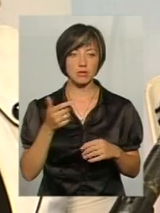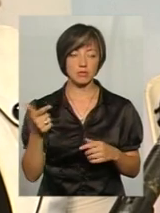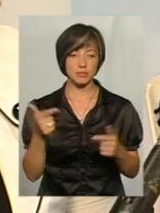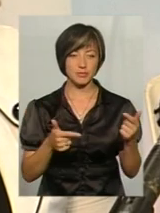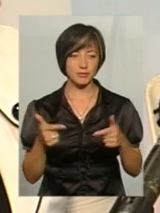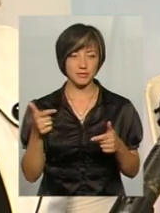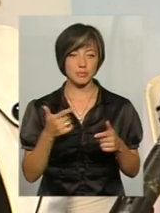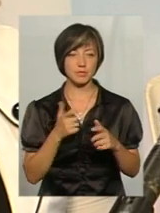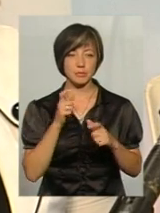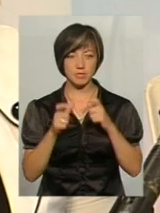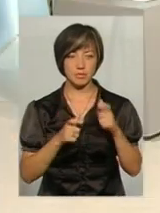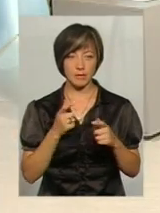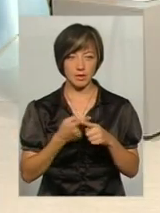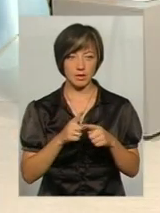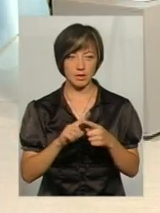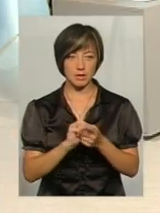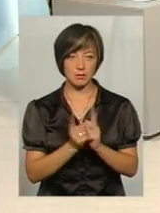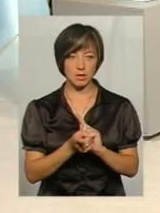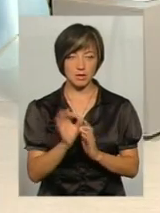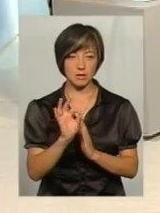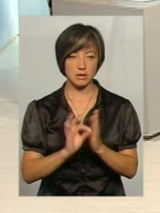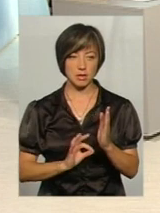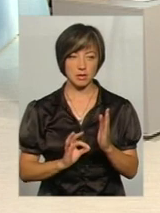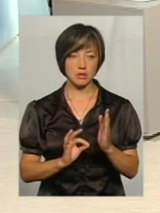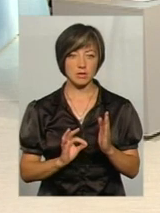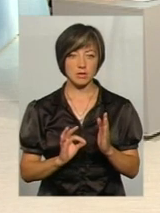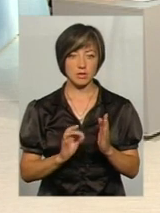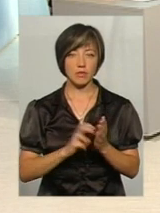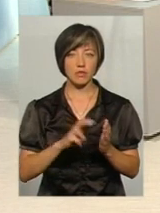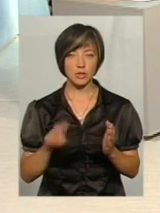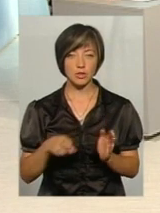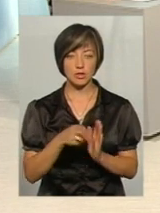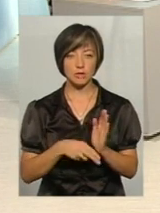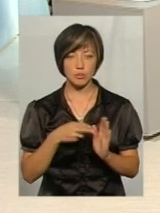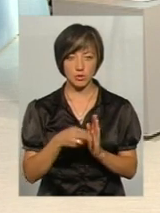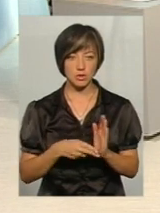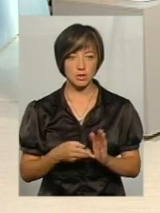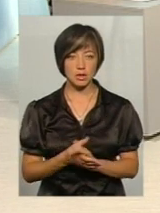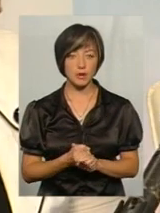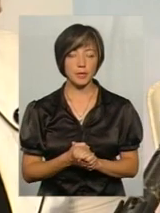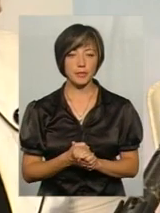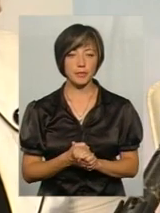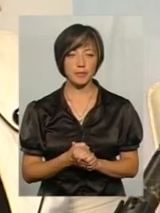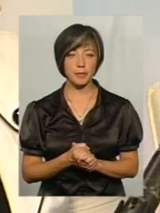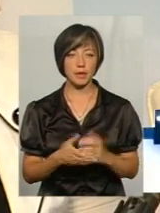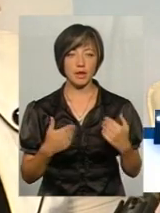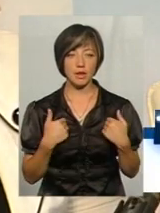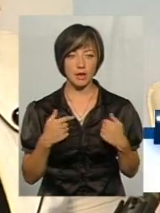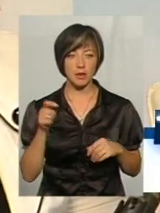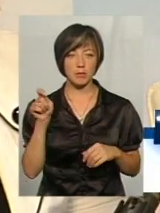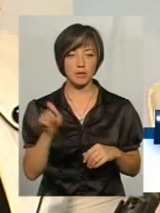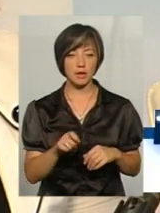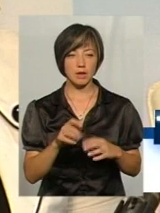Ну, это, це короче... прям змінилось, прям от, як да, ви вийшли как... з поїзду? Да, да. І я приїхала в